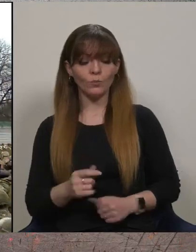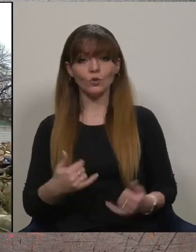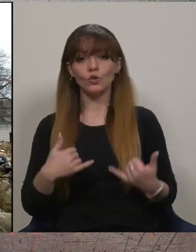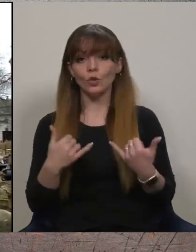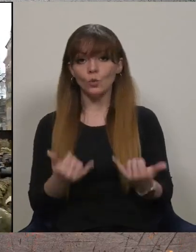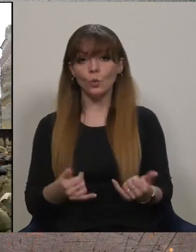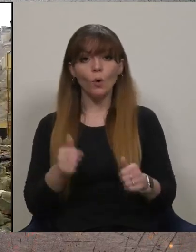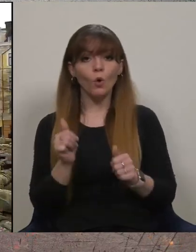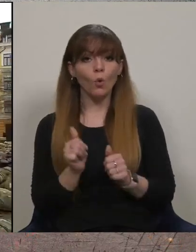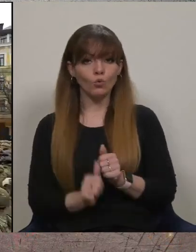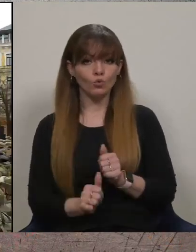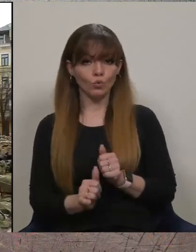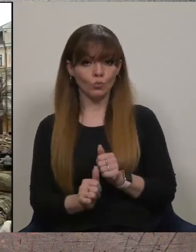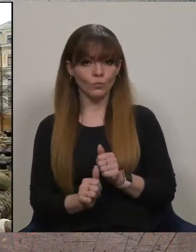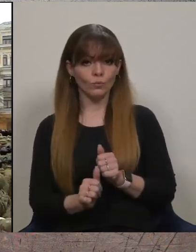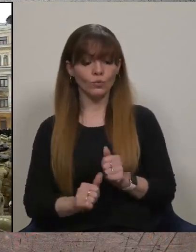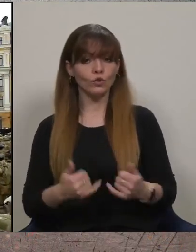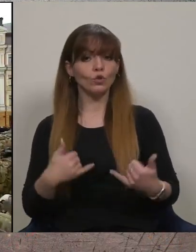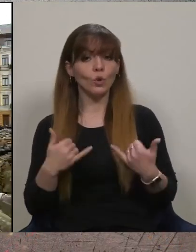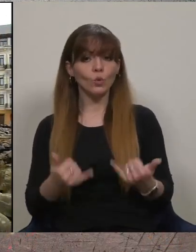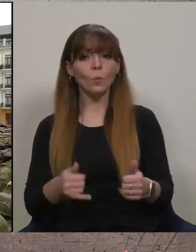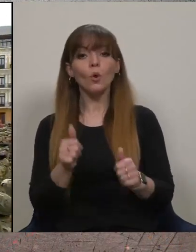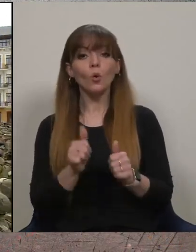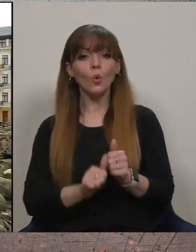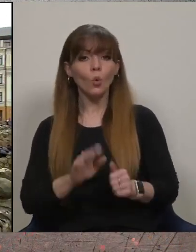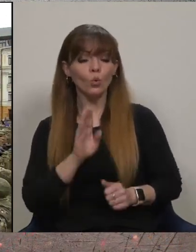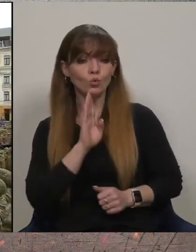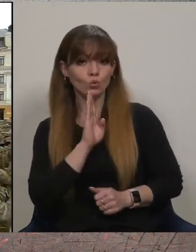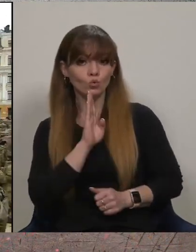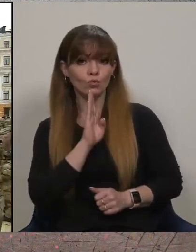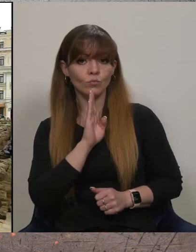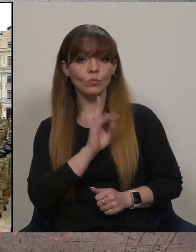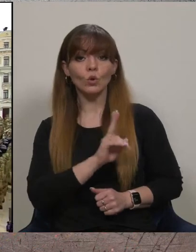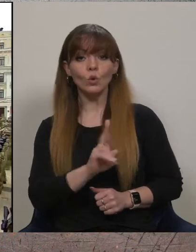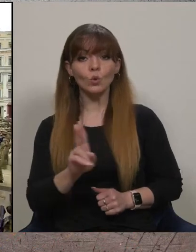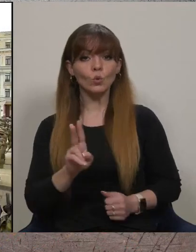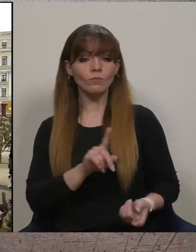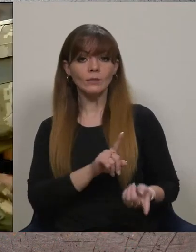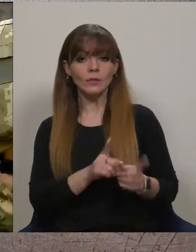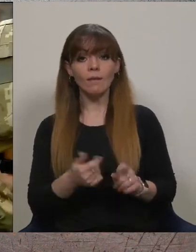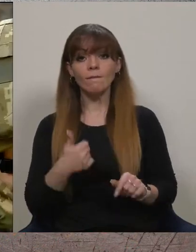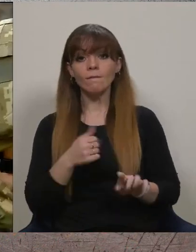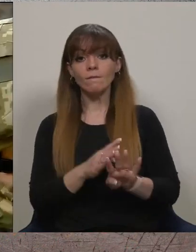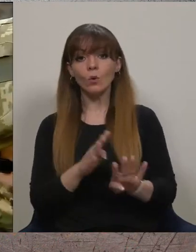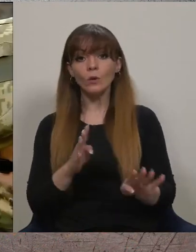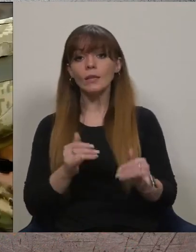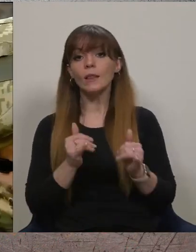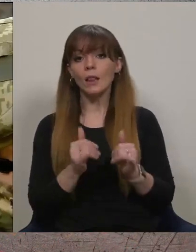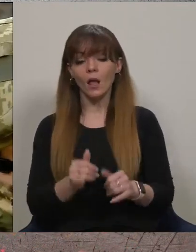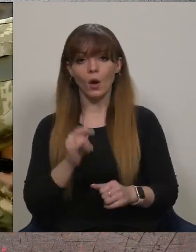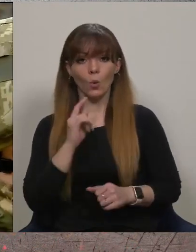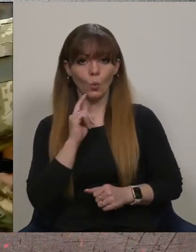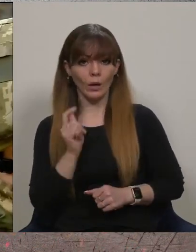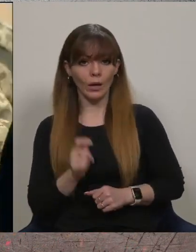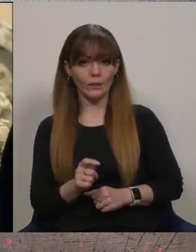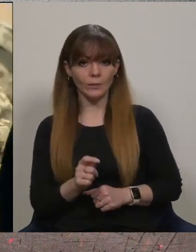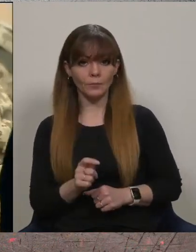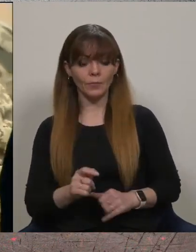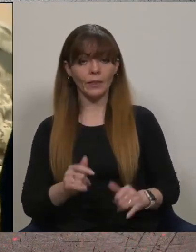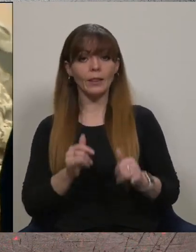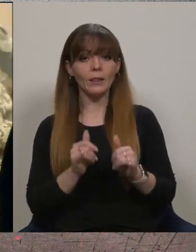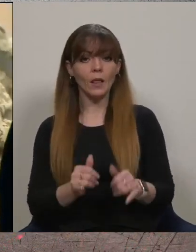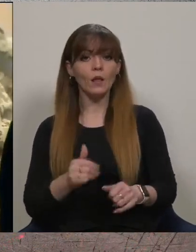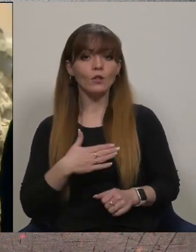Шануємо кожного, шануємо кожну, хто став воїном для України, для